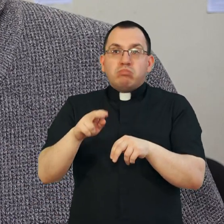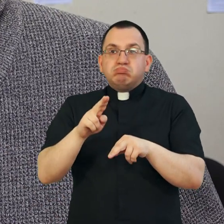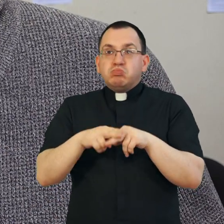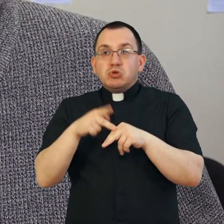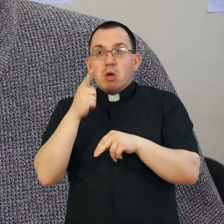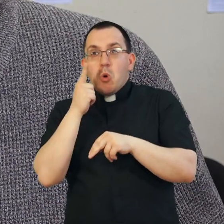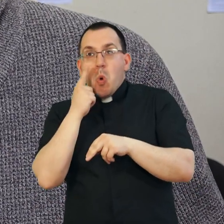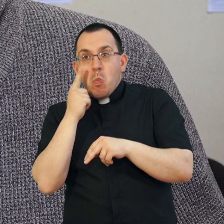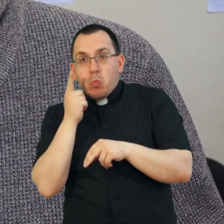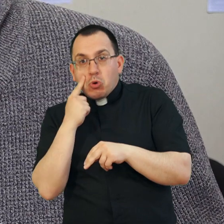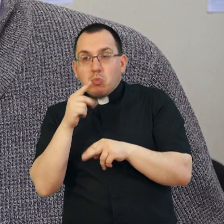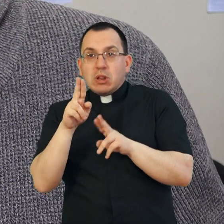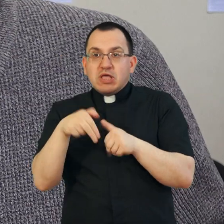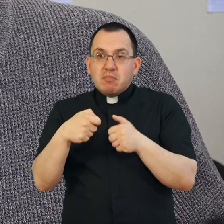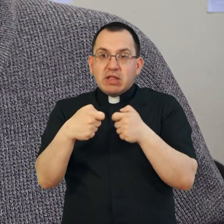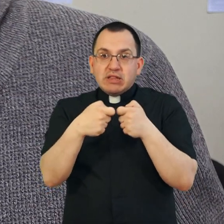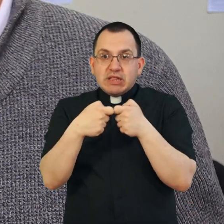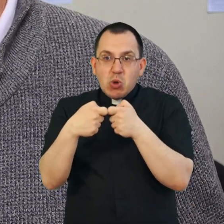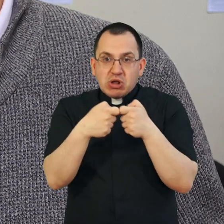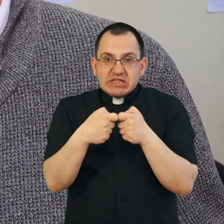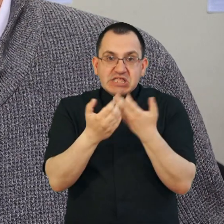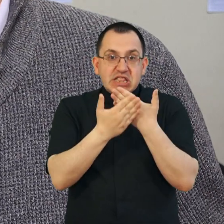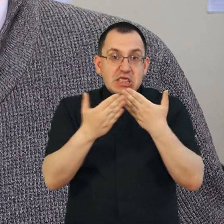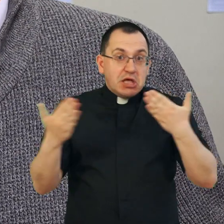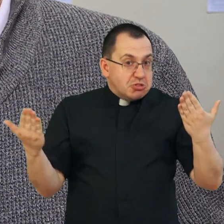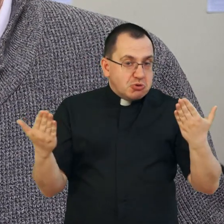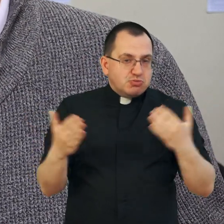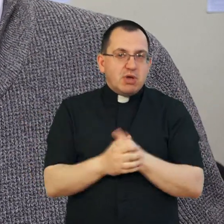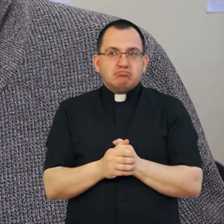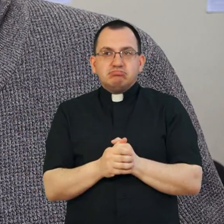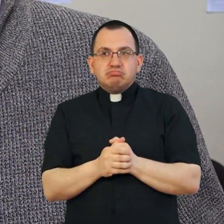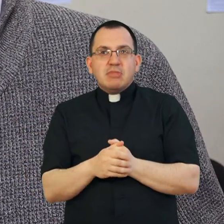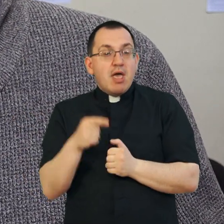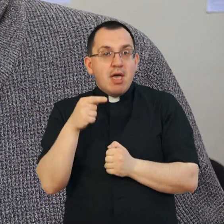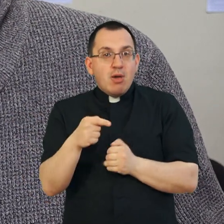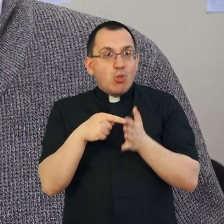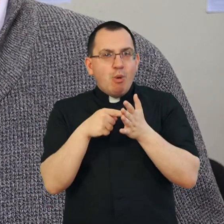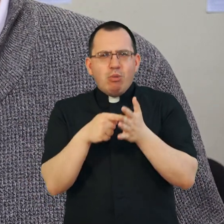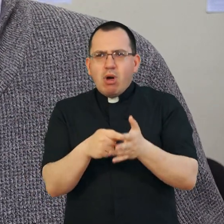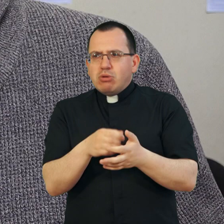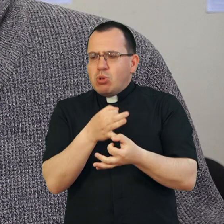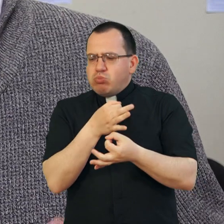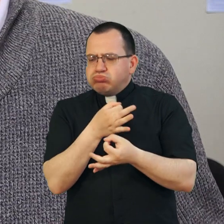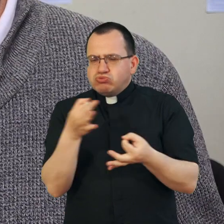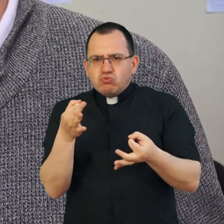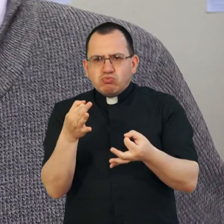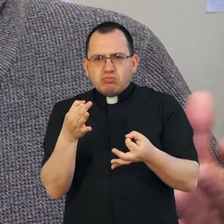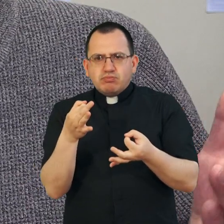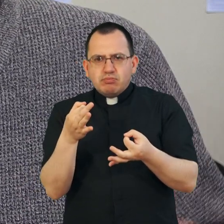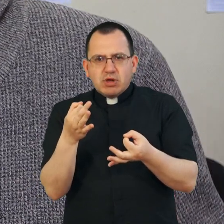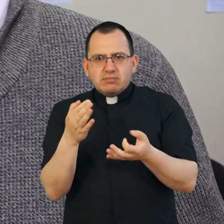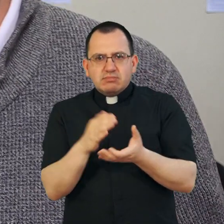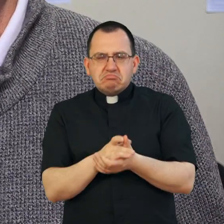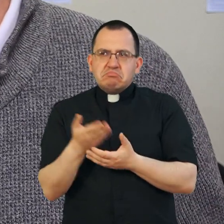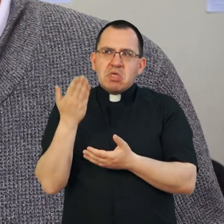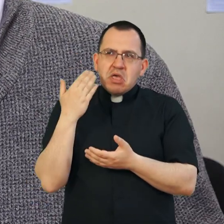pokusno sa organizacijom ovog izložbi i to se pokazalo kao pun pogodak. U početku, kad prije